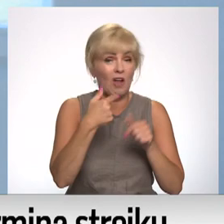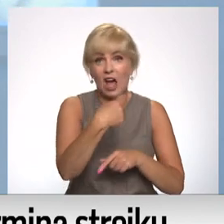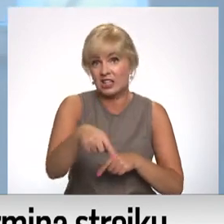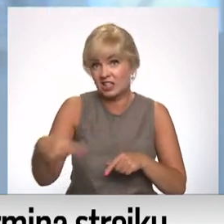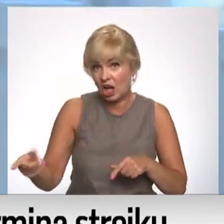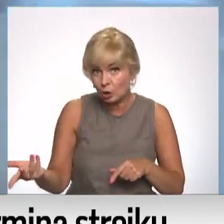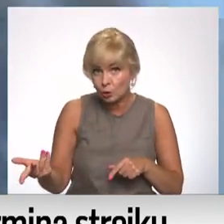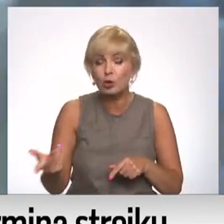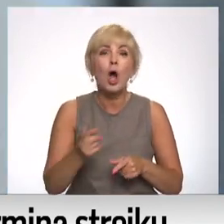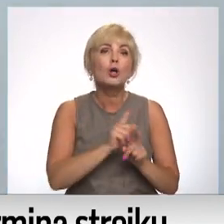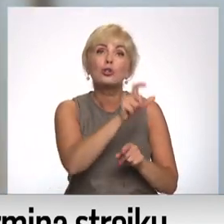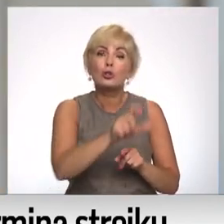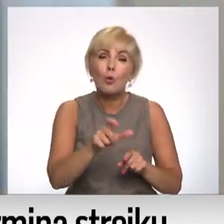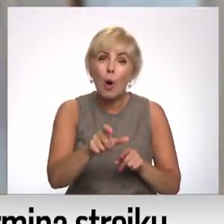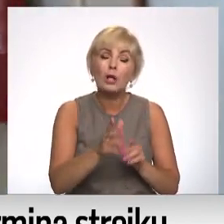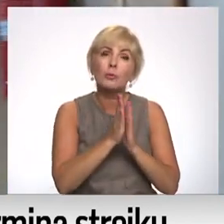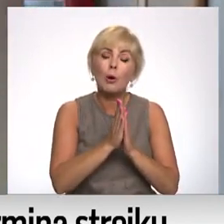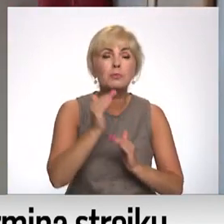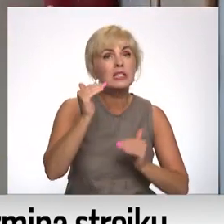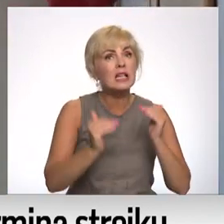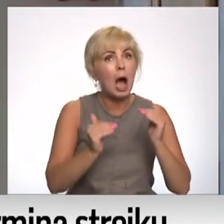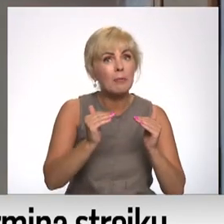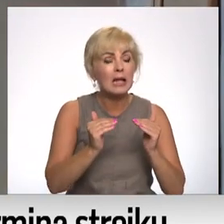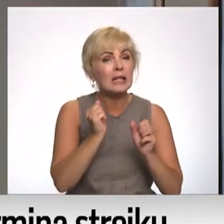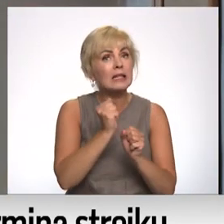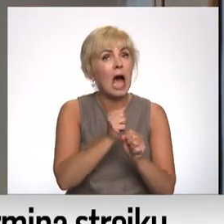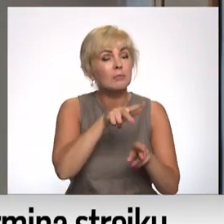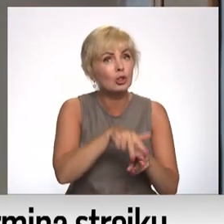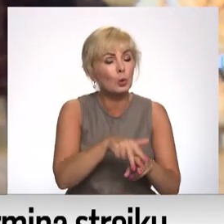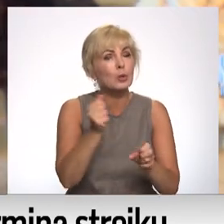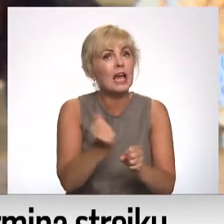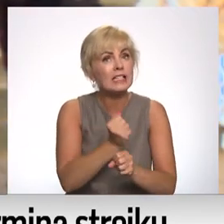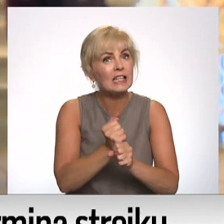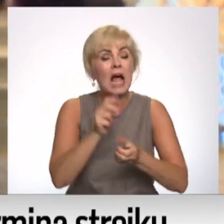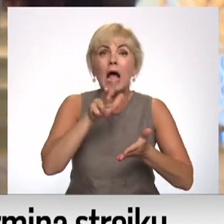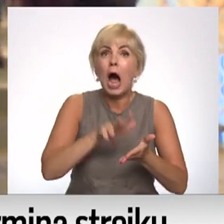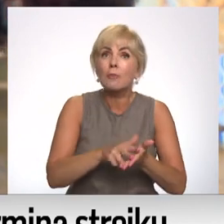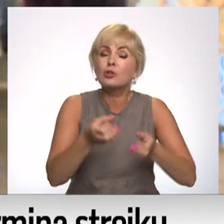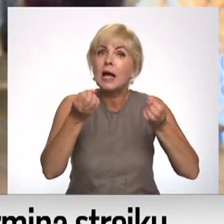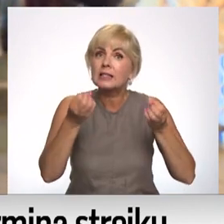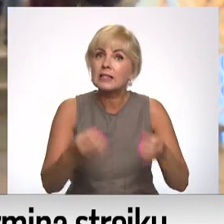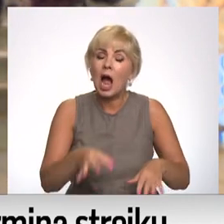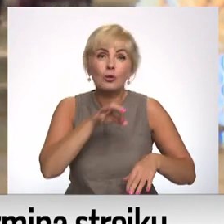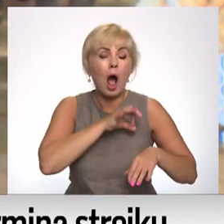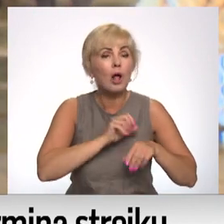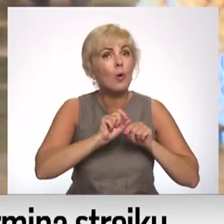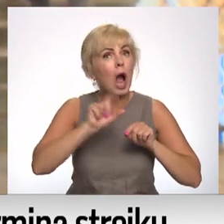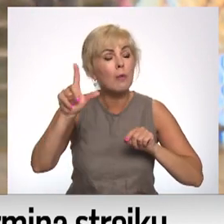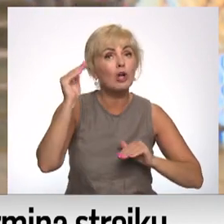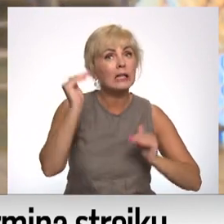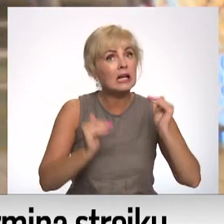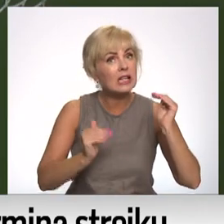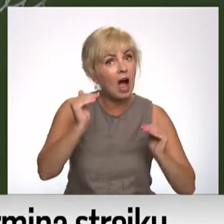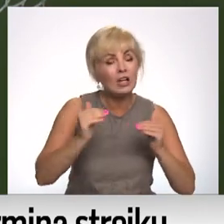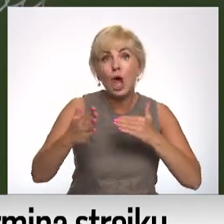iedvesmot. Pedagogi prasa sabalansēt darba slodzi un izstrādāt, kā arī apstiprināt skaidru algu kāpināšanas grafiku